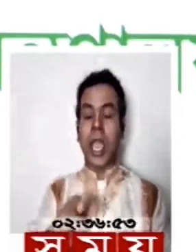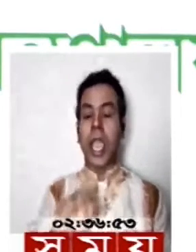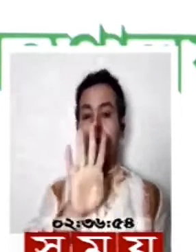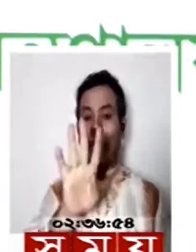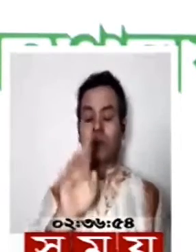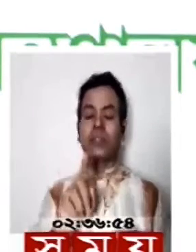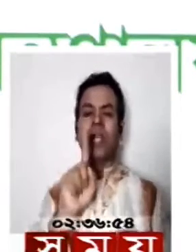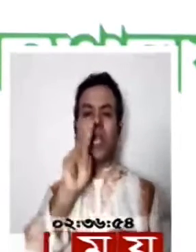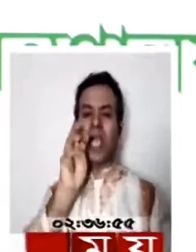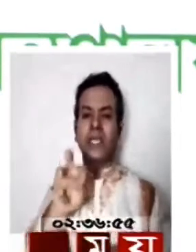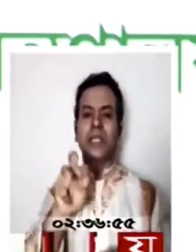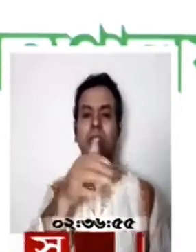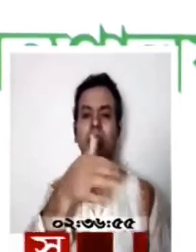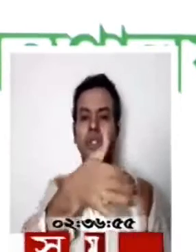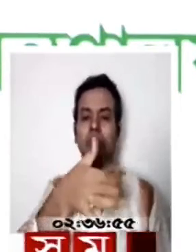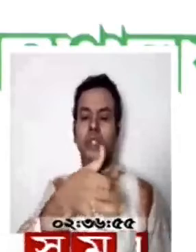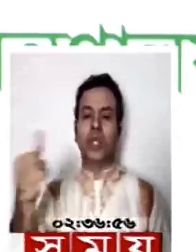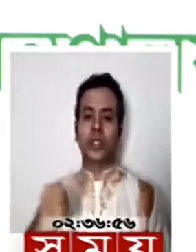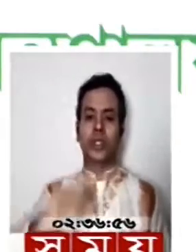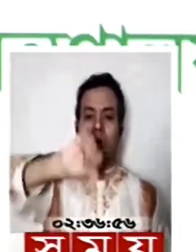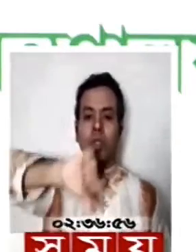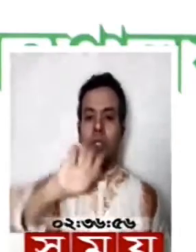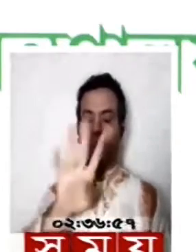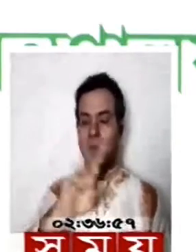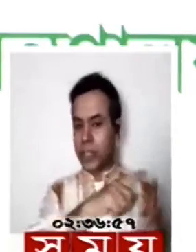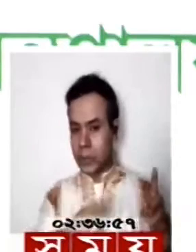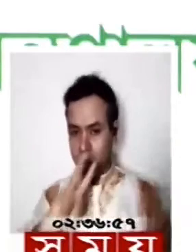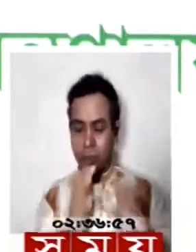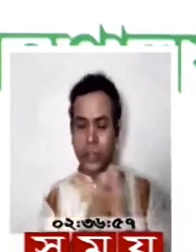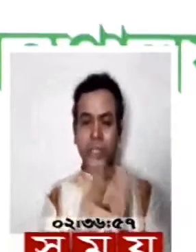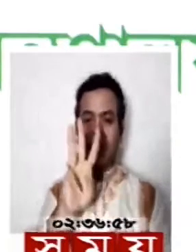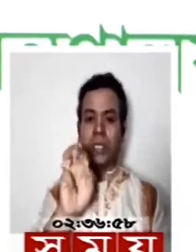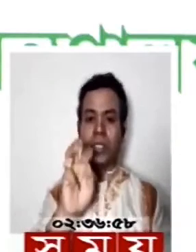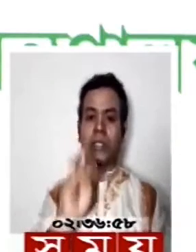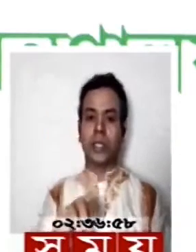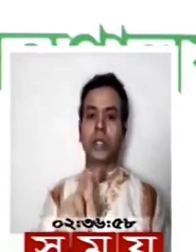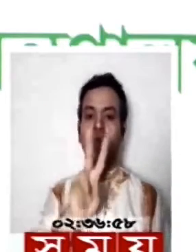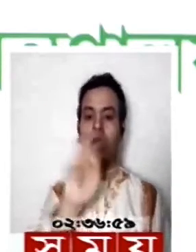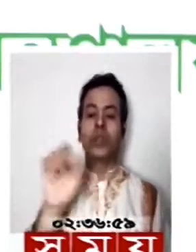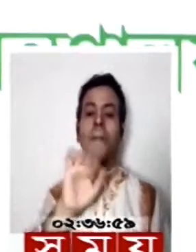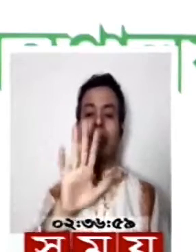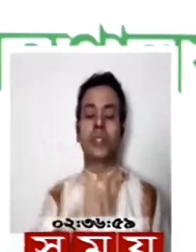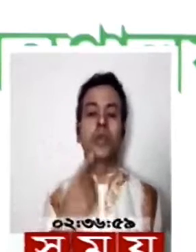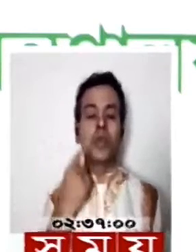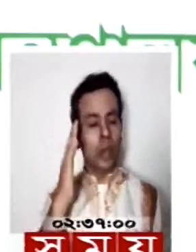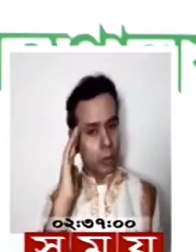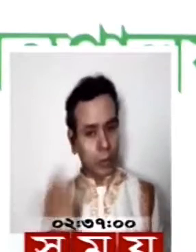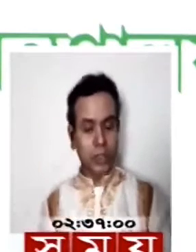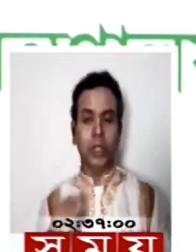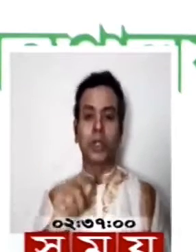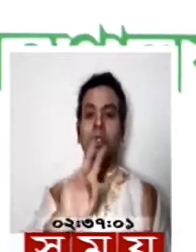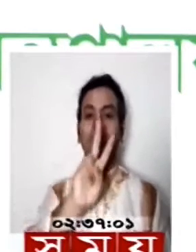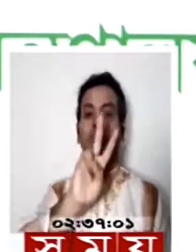যা নমুনা পরীক্ষা হয়েছে তার মধ্যে শনাক্ত হয়েছে 24 ঘন্টায় 1,694 জন এবং এ